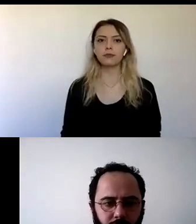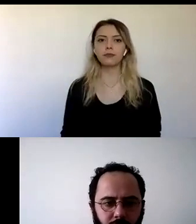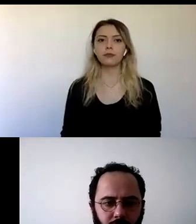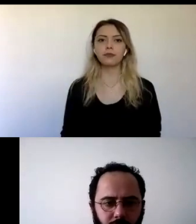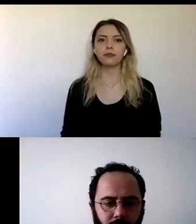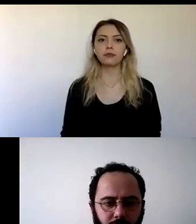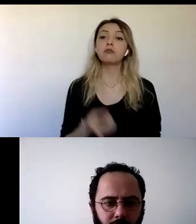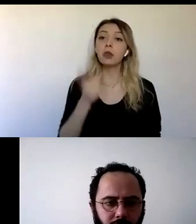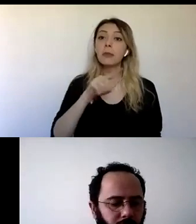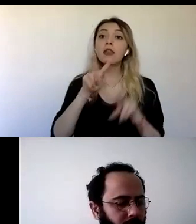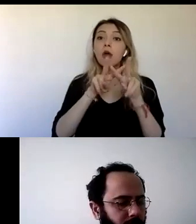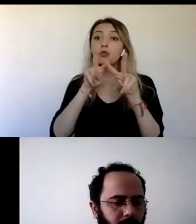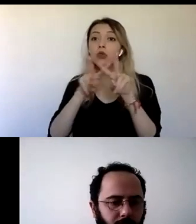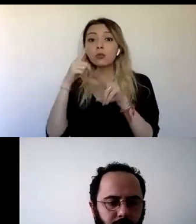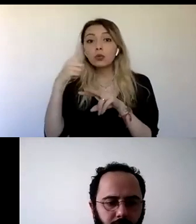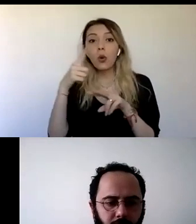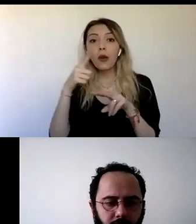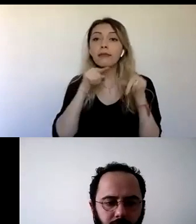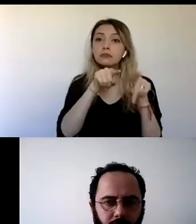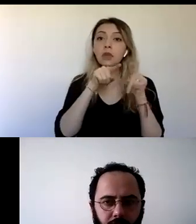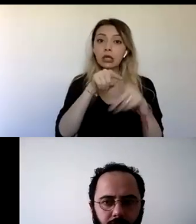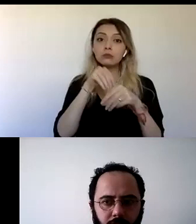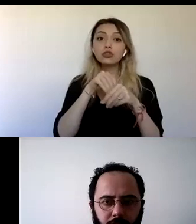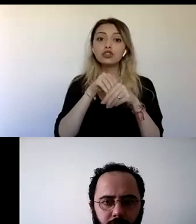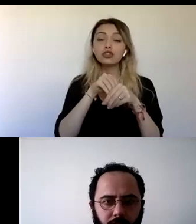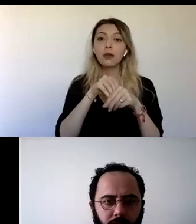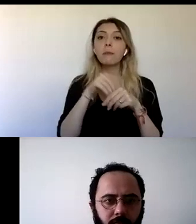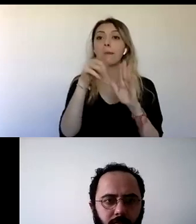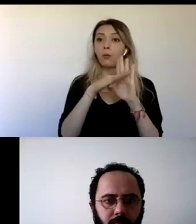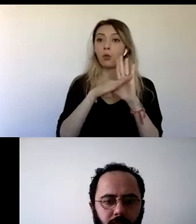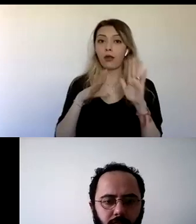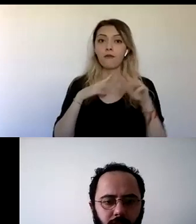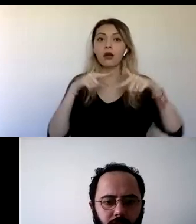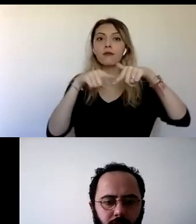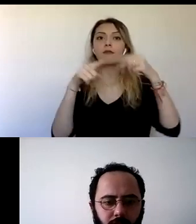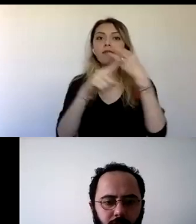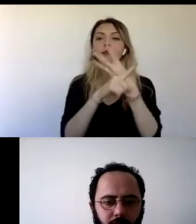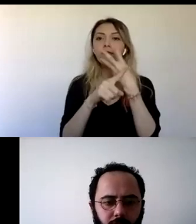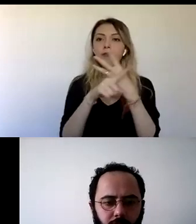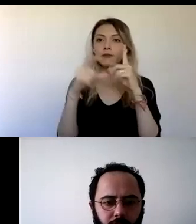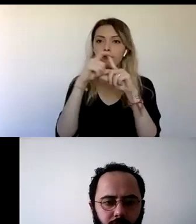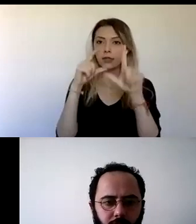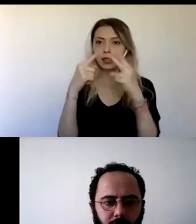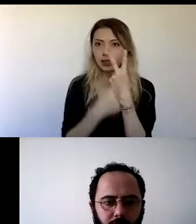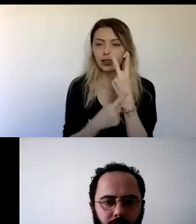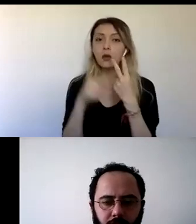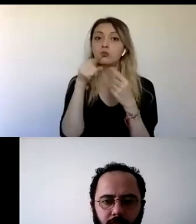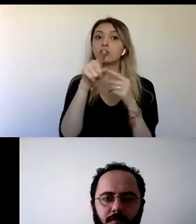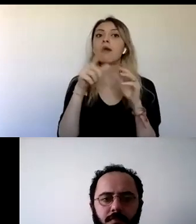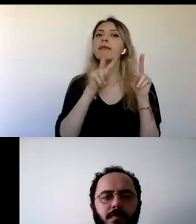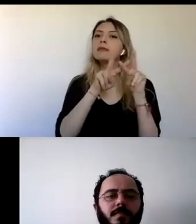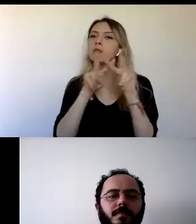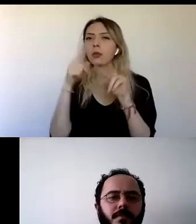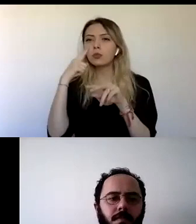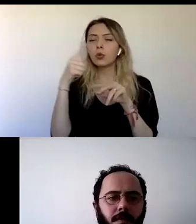için. Mesela benim en çok kullandığım programlardan biridir Feedly. Feedly şu. Hani normalde gün içinde